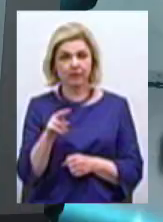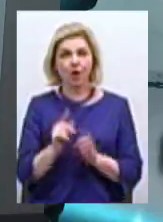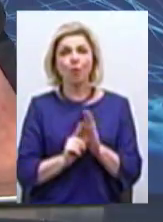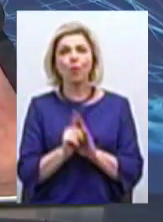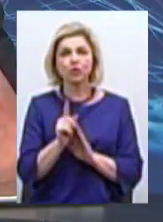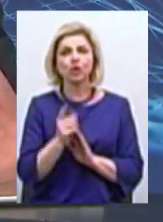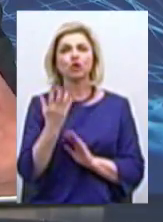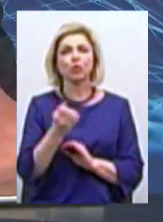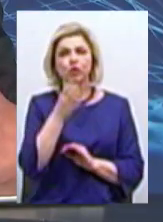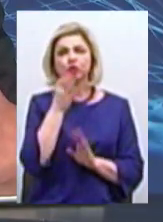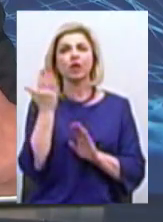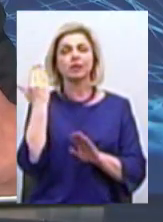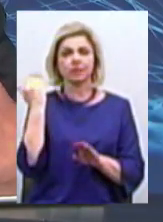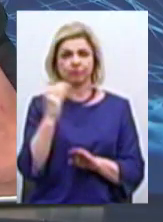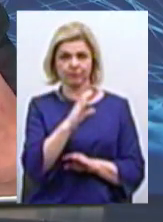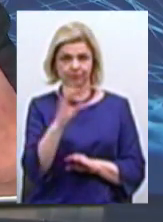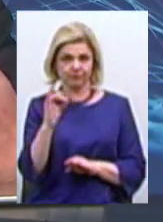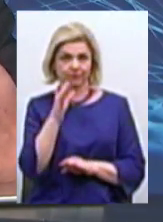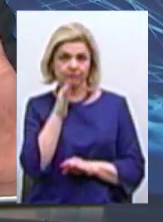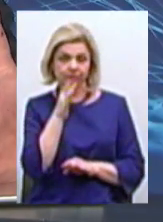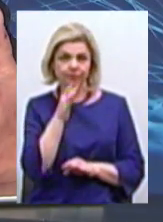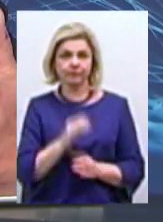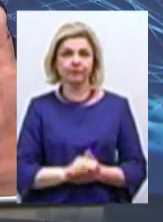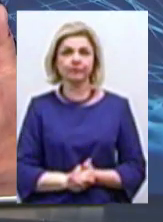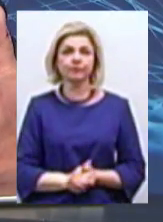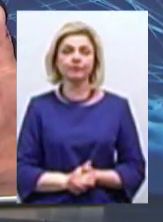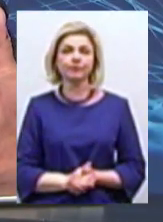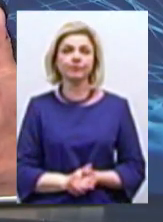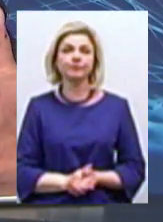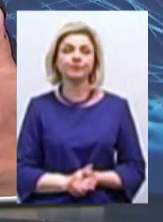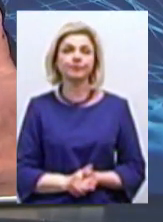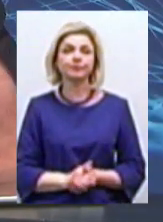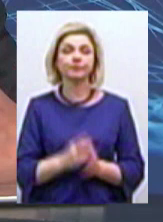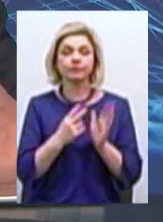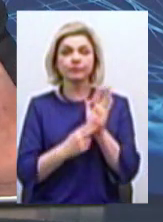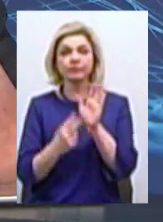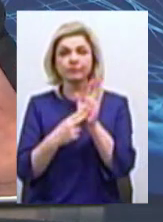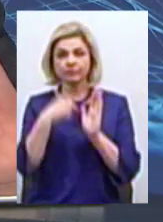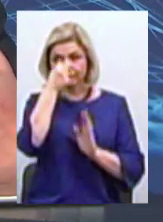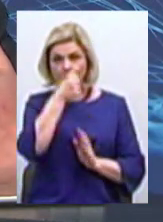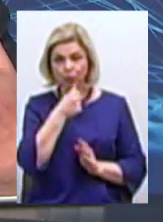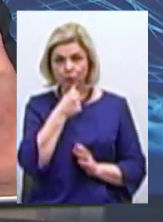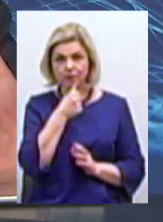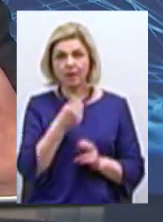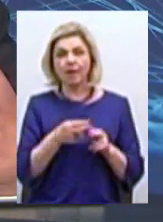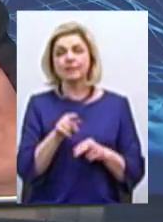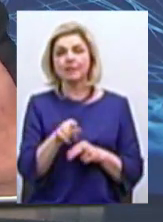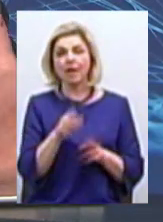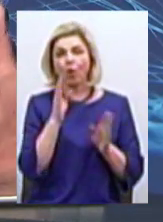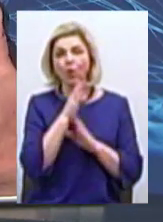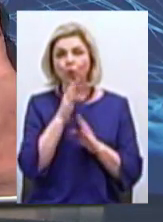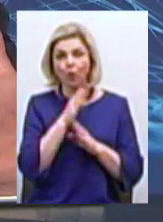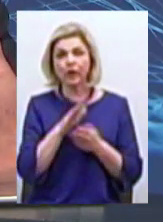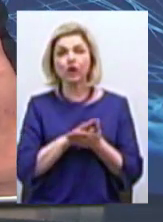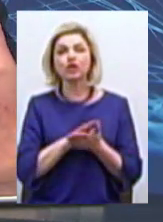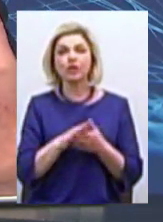за часів Радянського Союзу. І от у 87-му році оця екологічна спільнота,